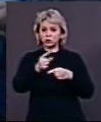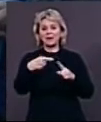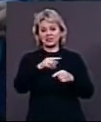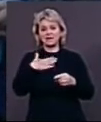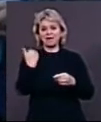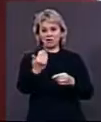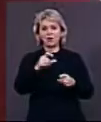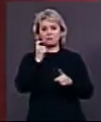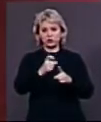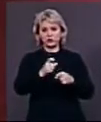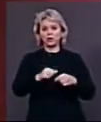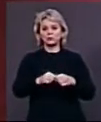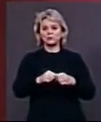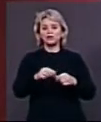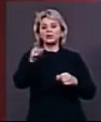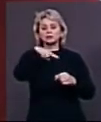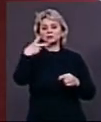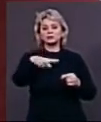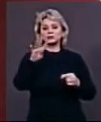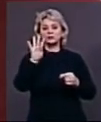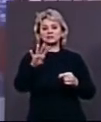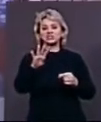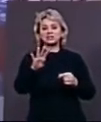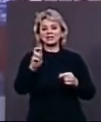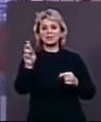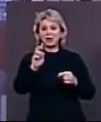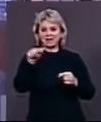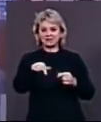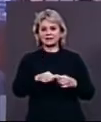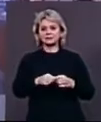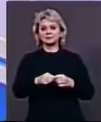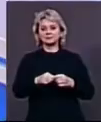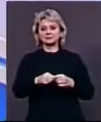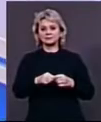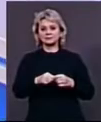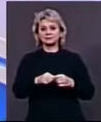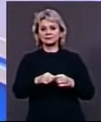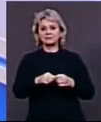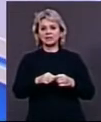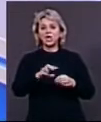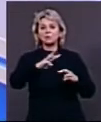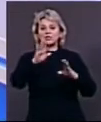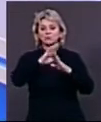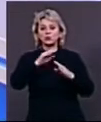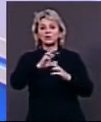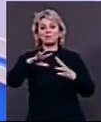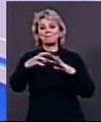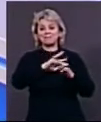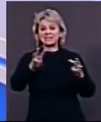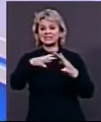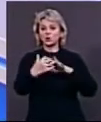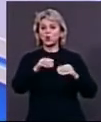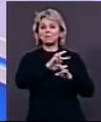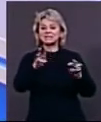вам обещаю. Мария Индрикова, Тагир Фатахов, Дон 24, Батайск. Минприроды, Минсельхоз или